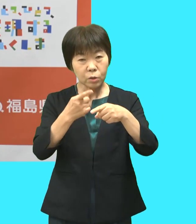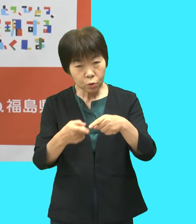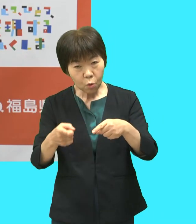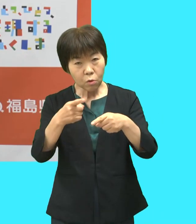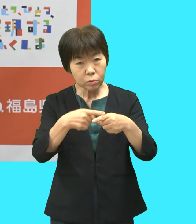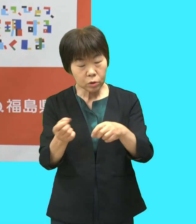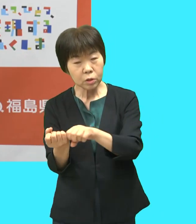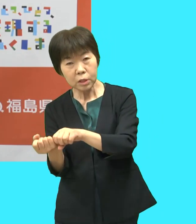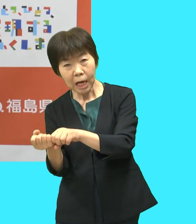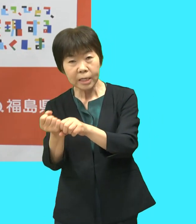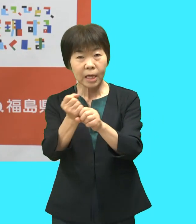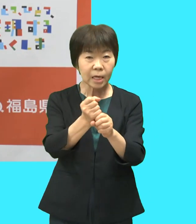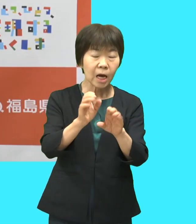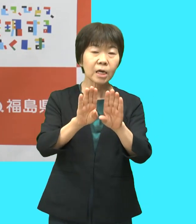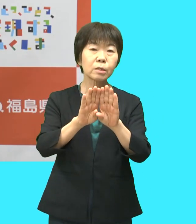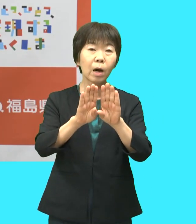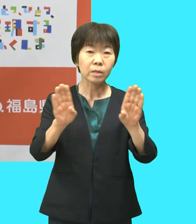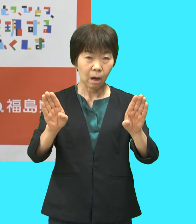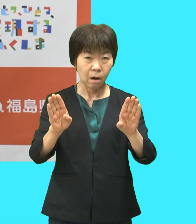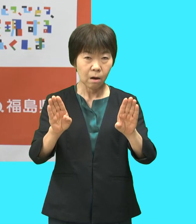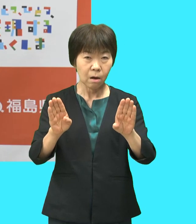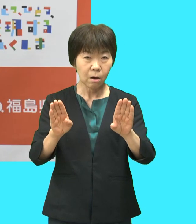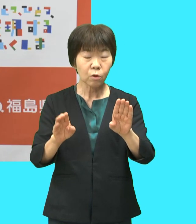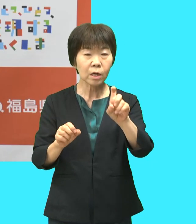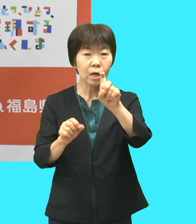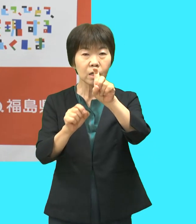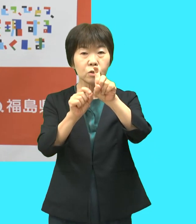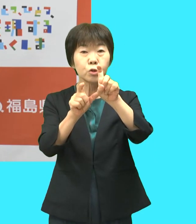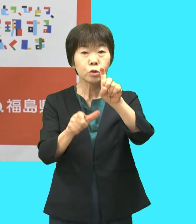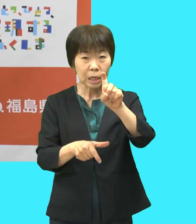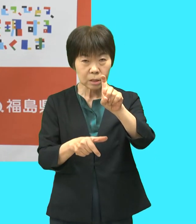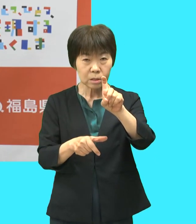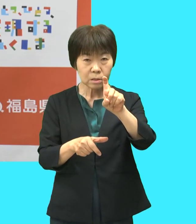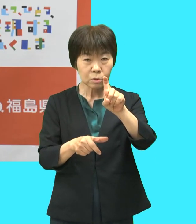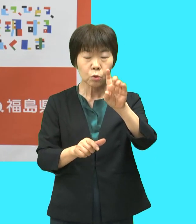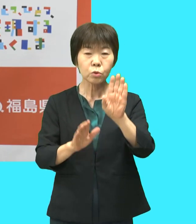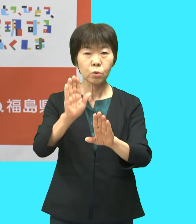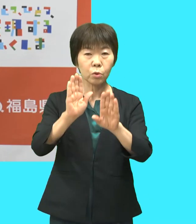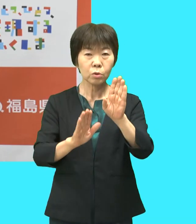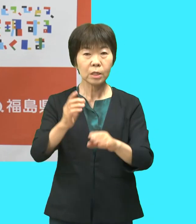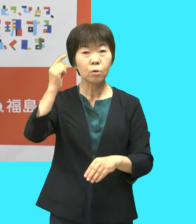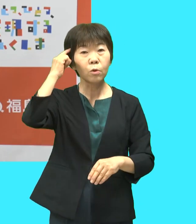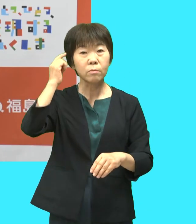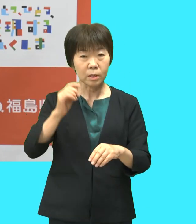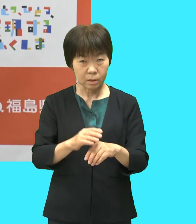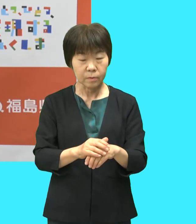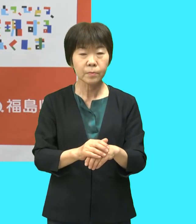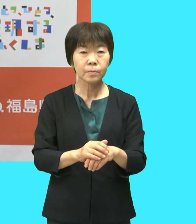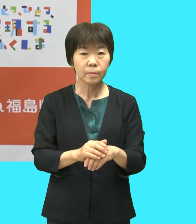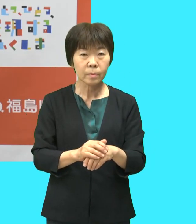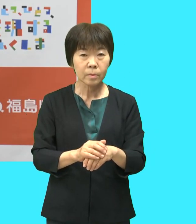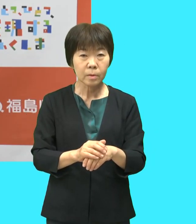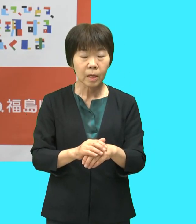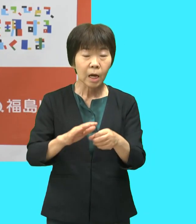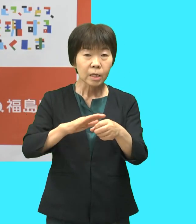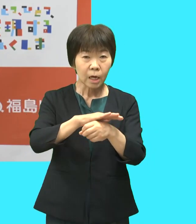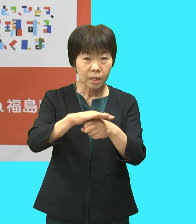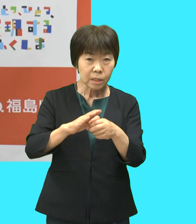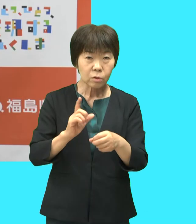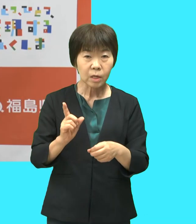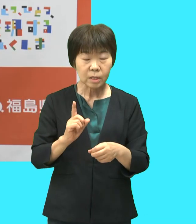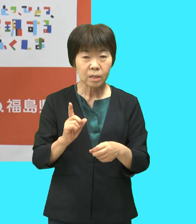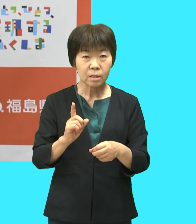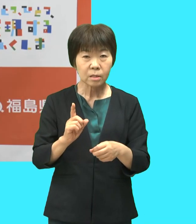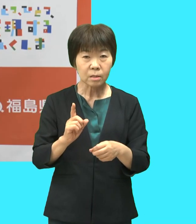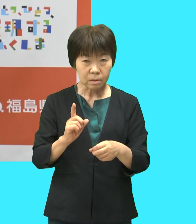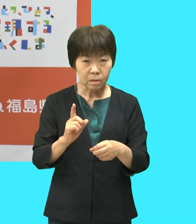が始まった、それが10月上旬の今の状況だと思います。やはり大切なことはどう